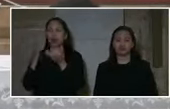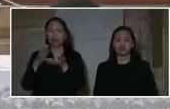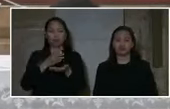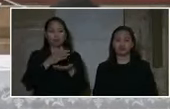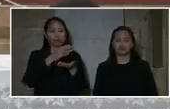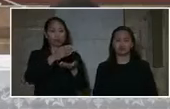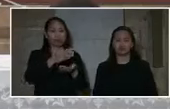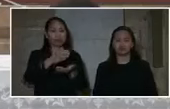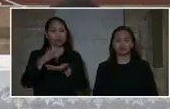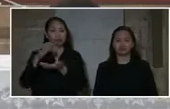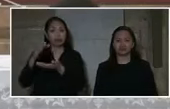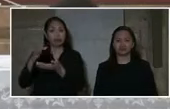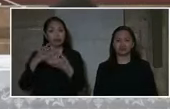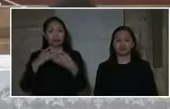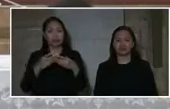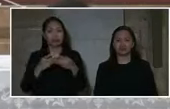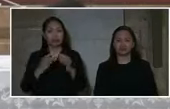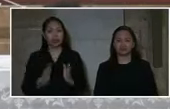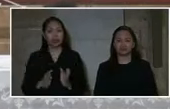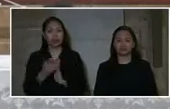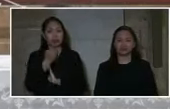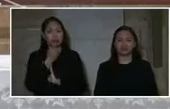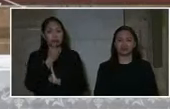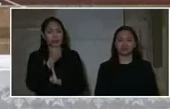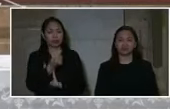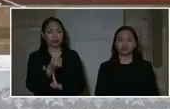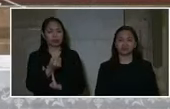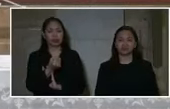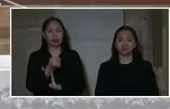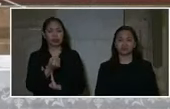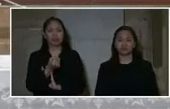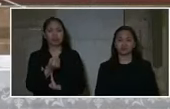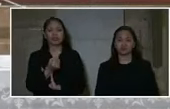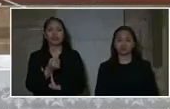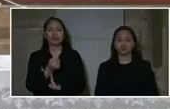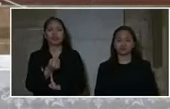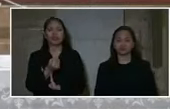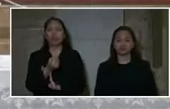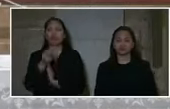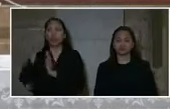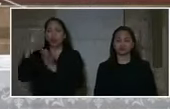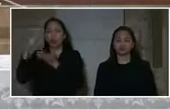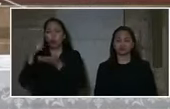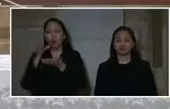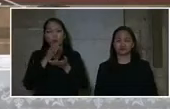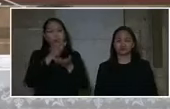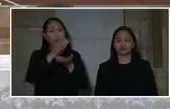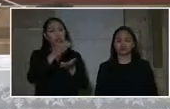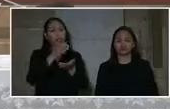niya ang kalis sa kanyang mga alagad at sinabi, tanggapin